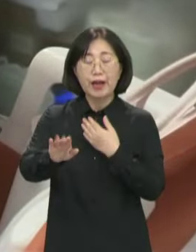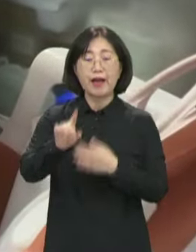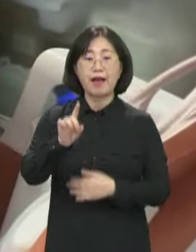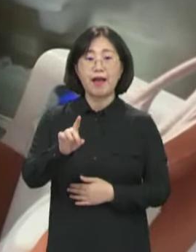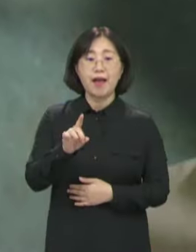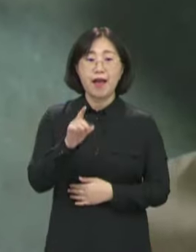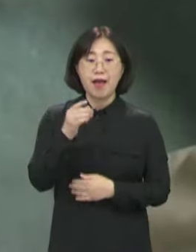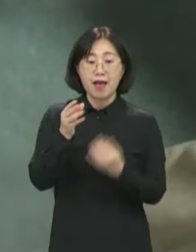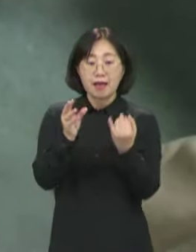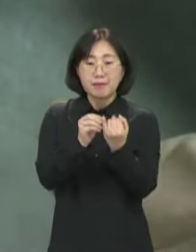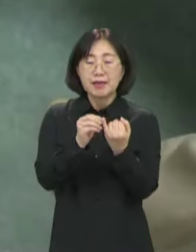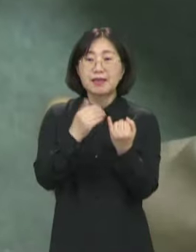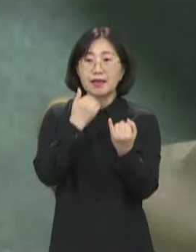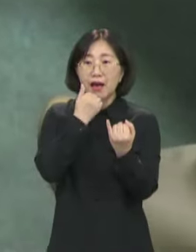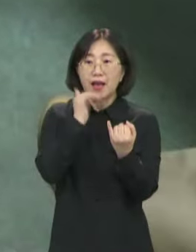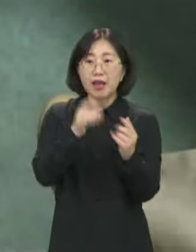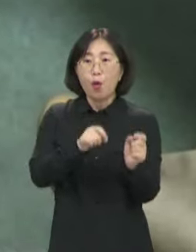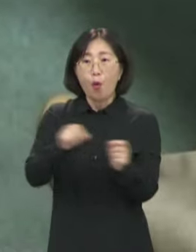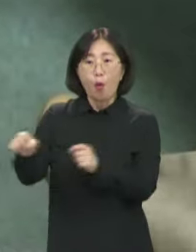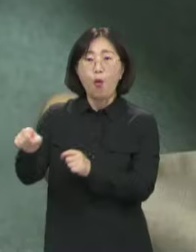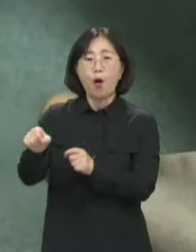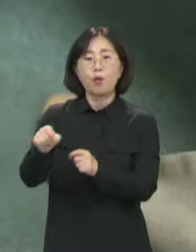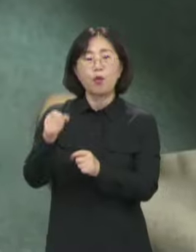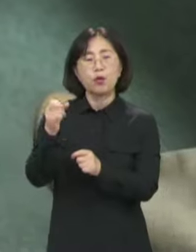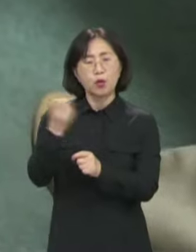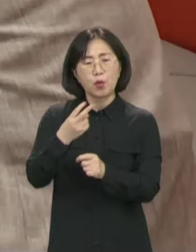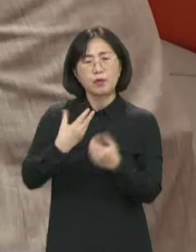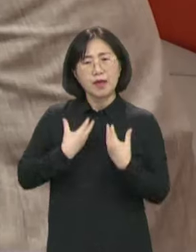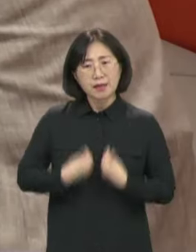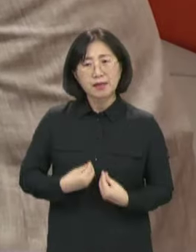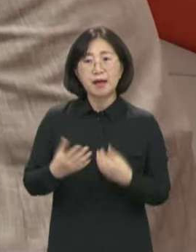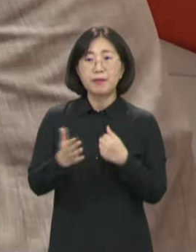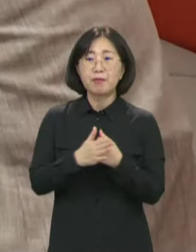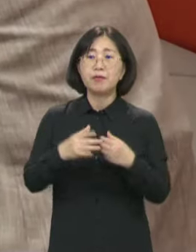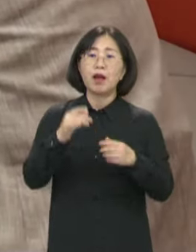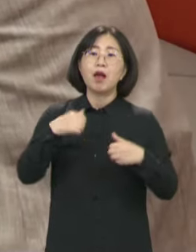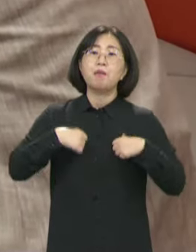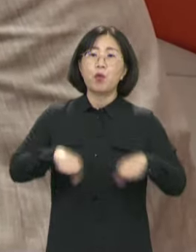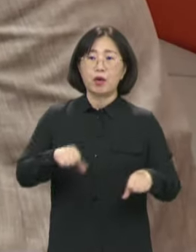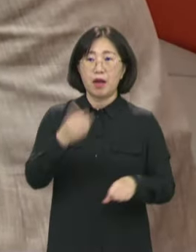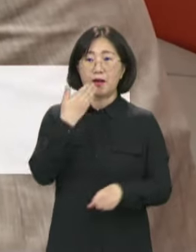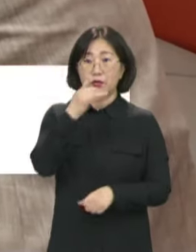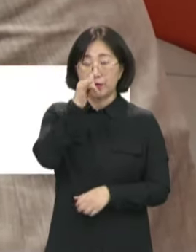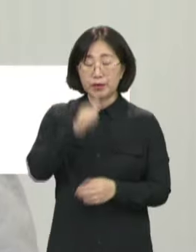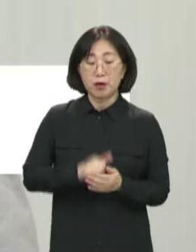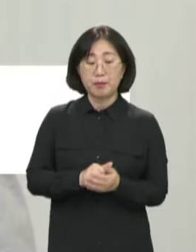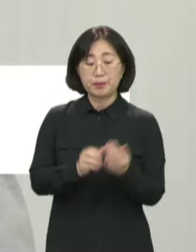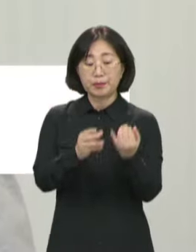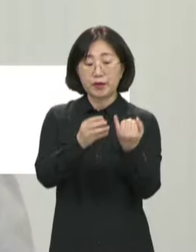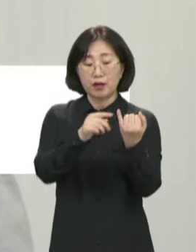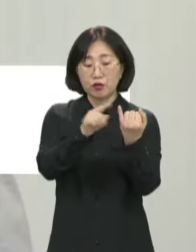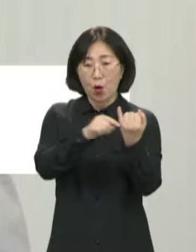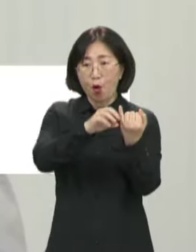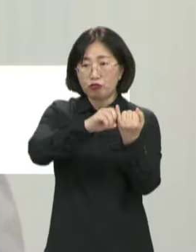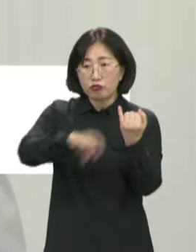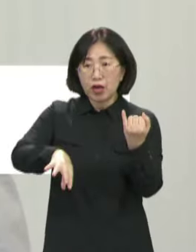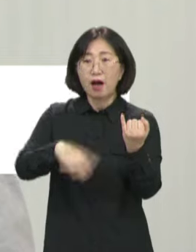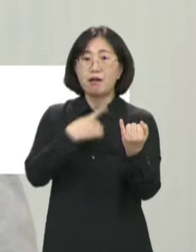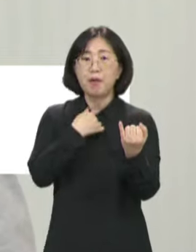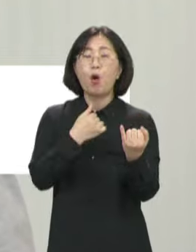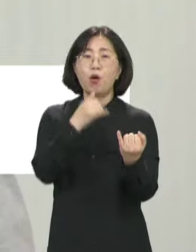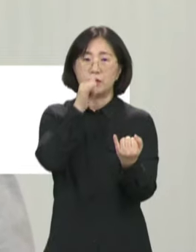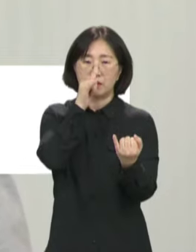늦어지고 상실감에 임신을 아예 포기하는 경우도 많습니다. 유산을 한 적이 있어서 그것 때문에도